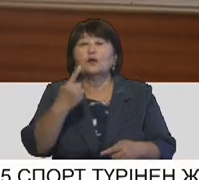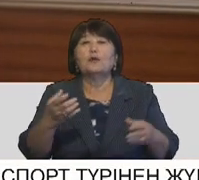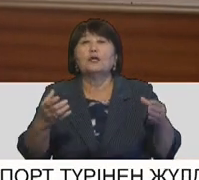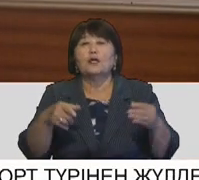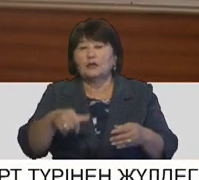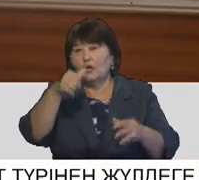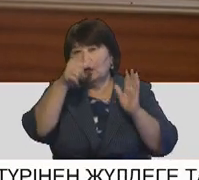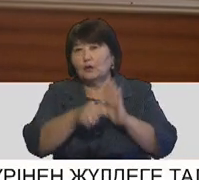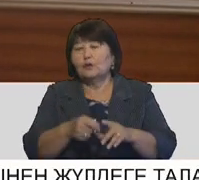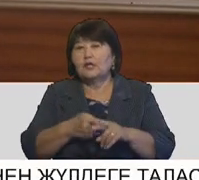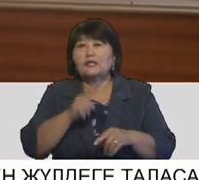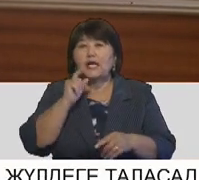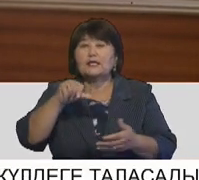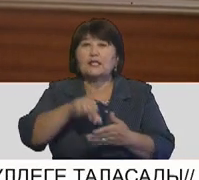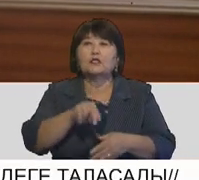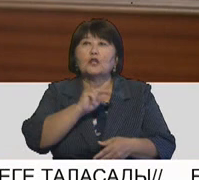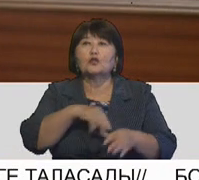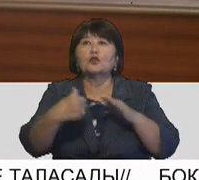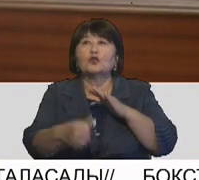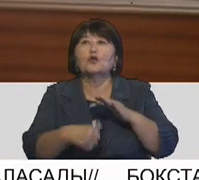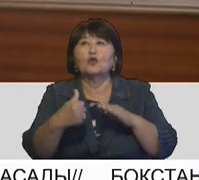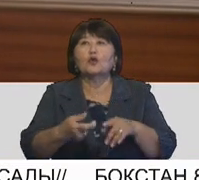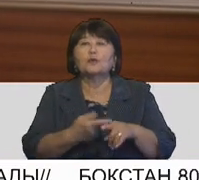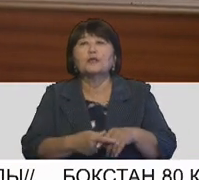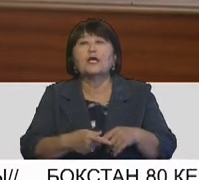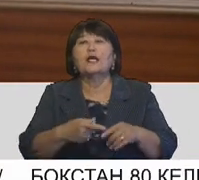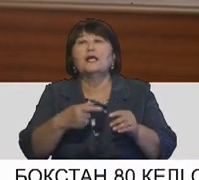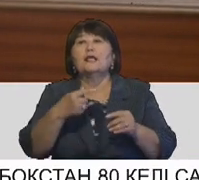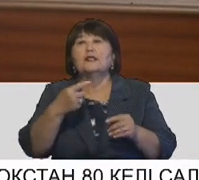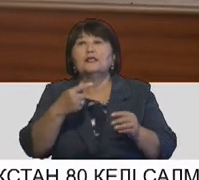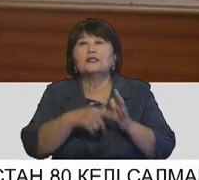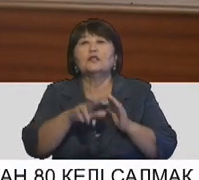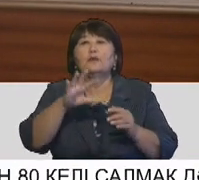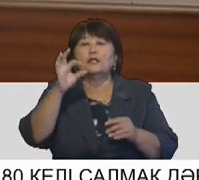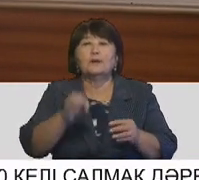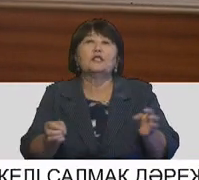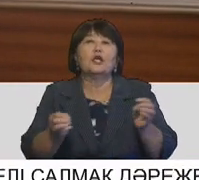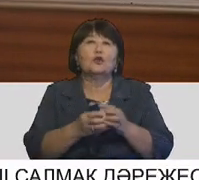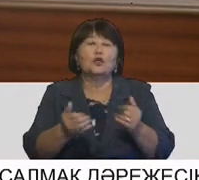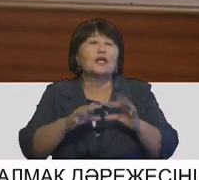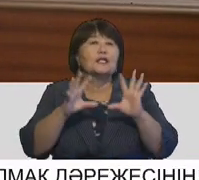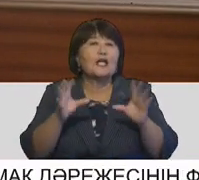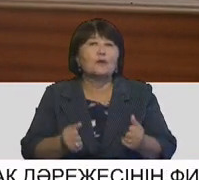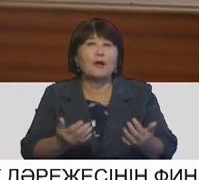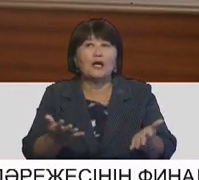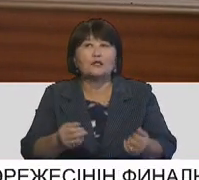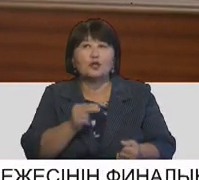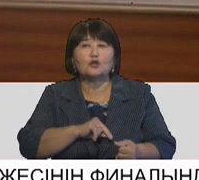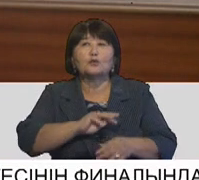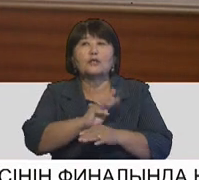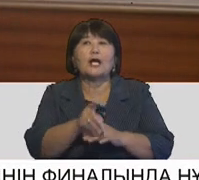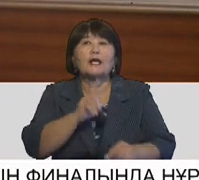қорытындысымен жастардың арасында жұмыссыздық 3-5% деңгейінде тұрақталуда. Жалпы алғанда жұмыспен